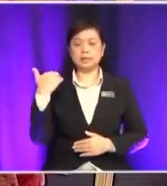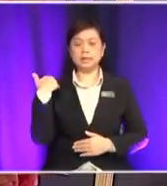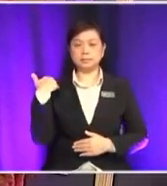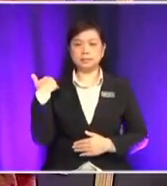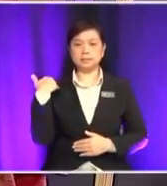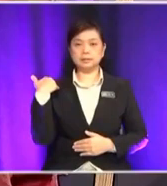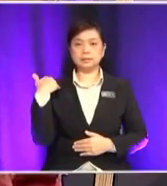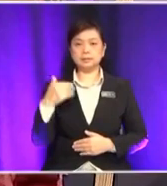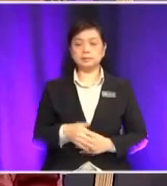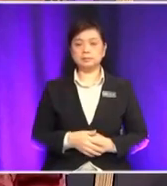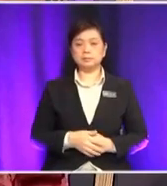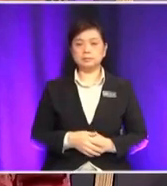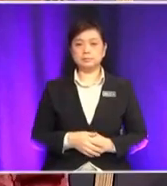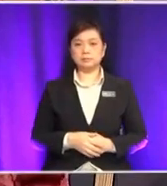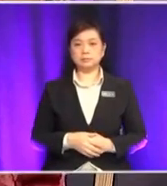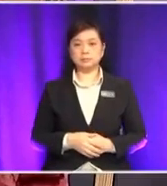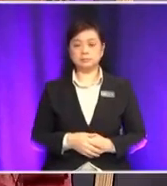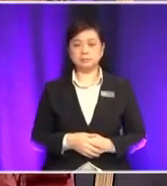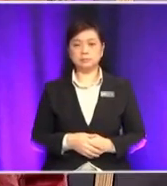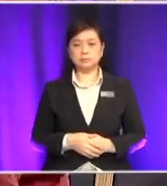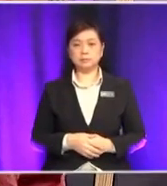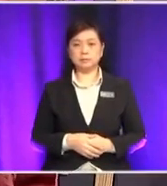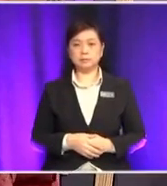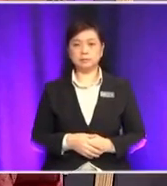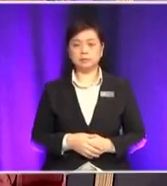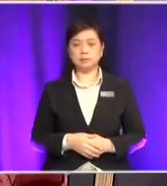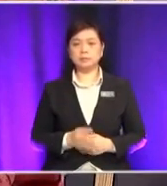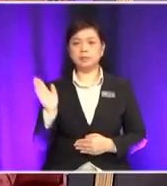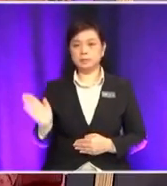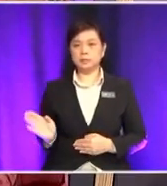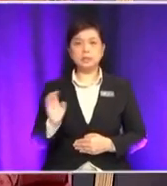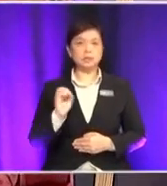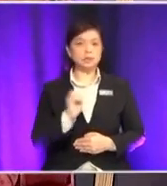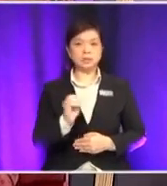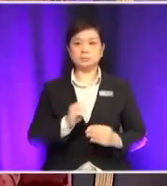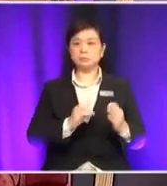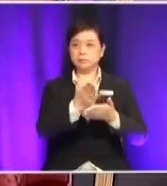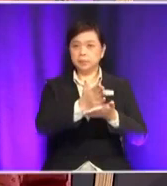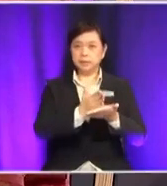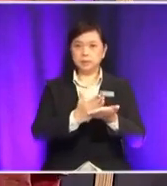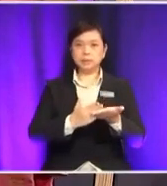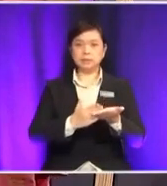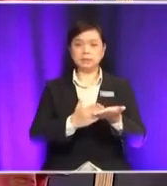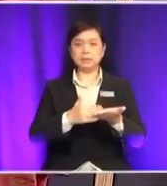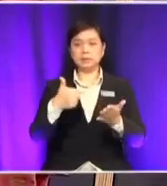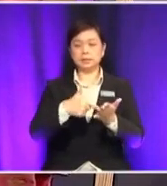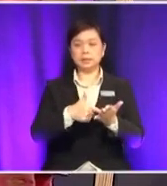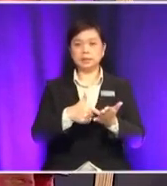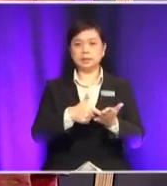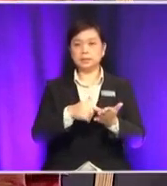interfase meiosis tertentu mereka tidak akan membahagia lagi tiada lagi fasa es tiada ya tiada lagi